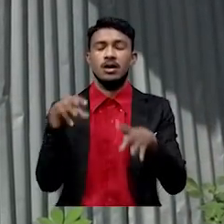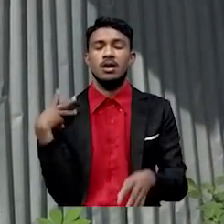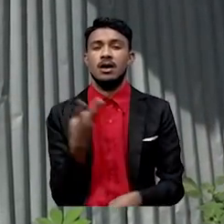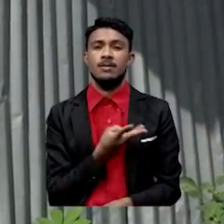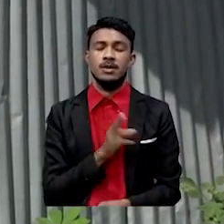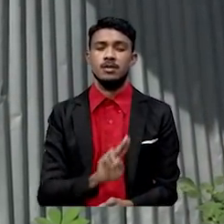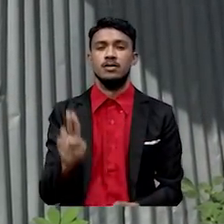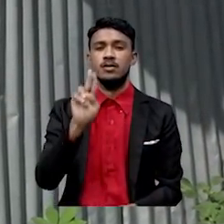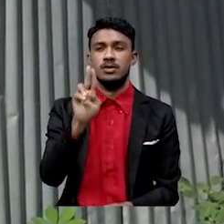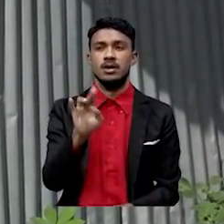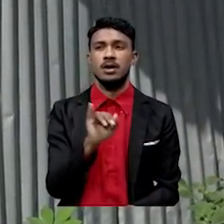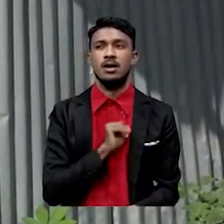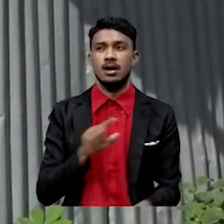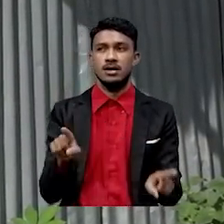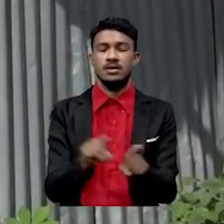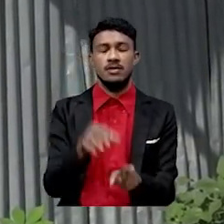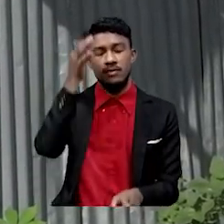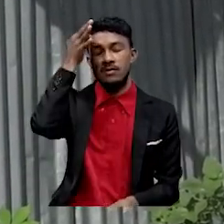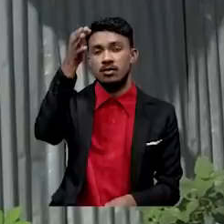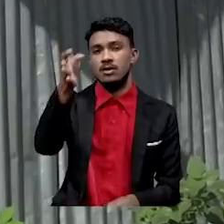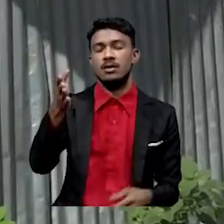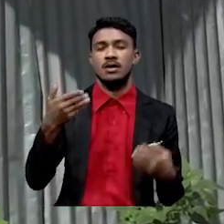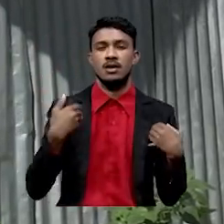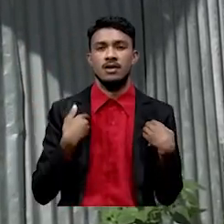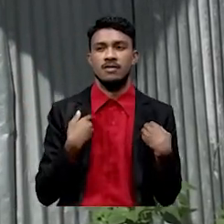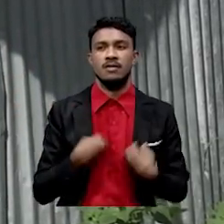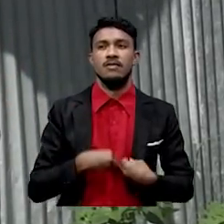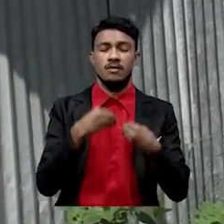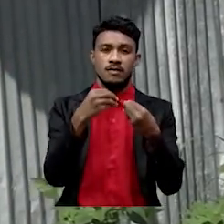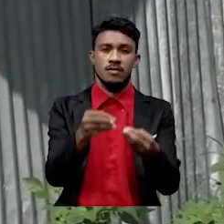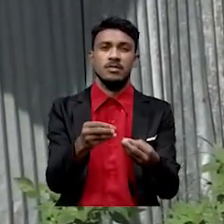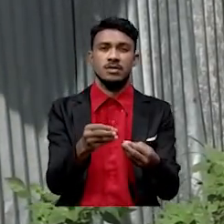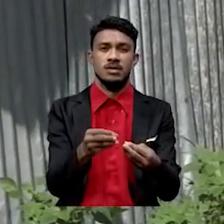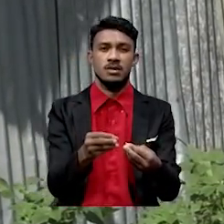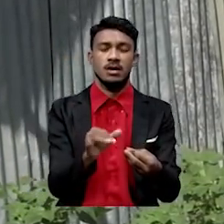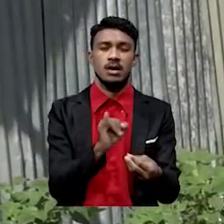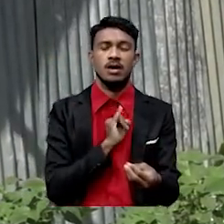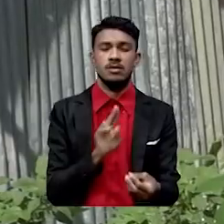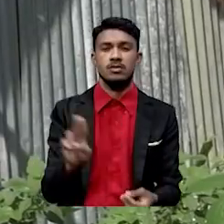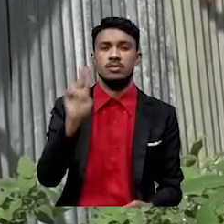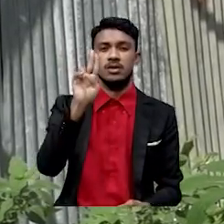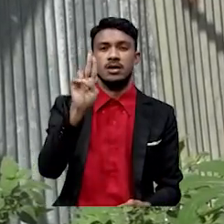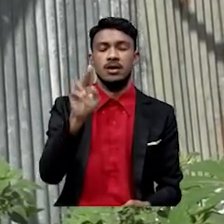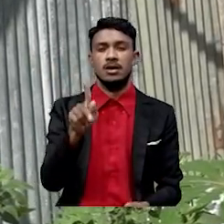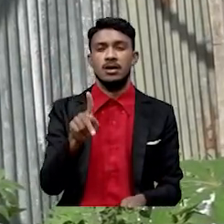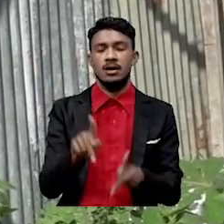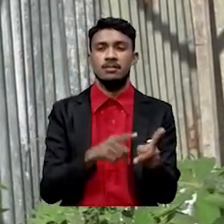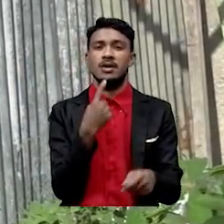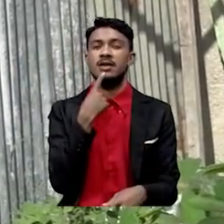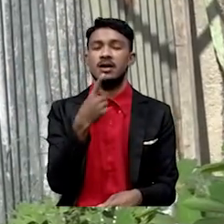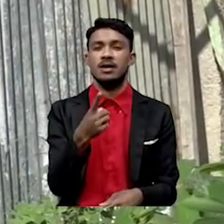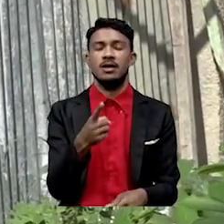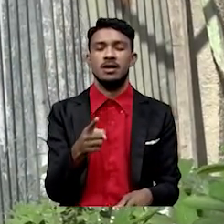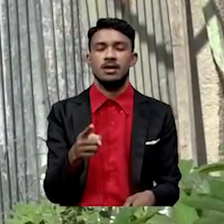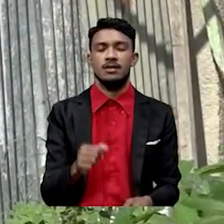Nama aku dia sena kari kaba meru iya hela aku tadi kau vali ba mas soe lai aku uja lai. Ema hatang ini dene? Ah ema hatang, mai